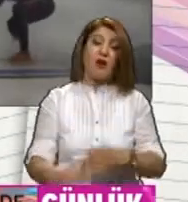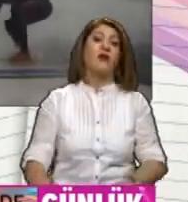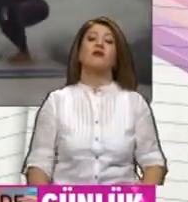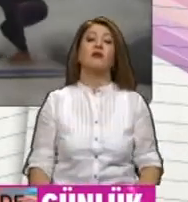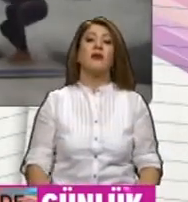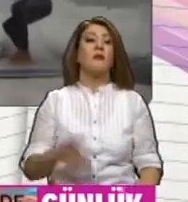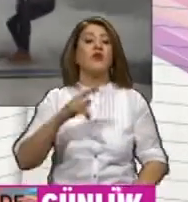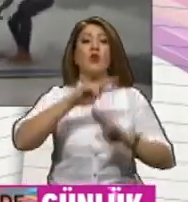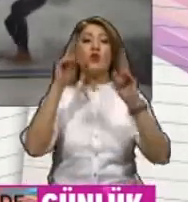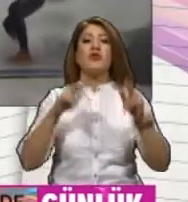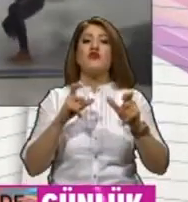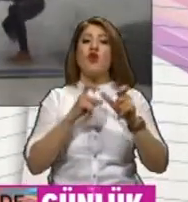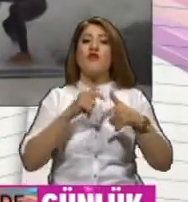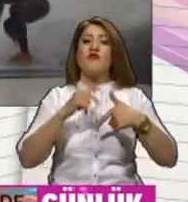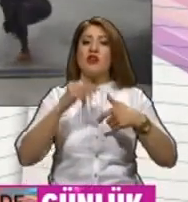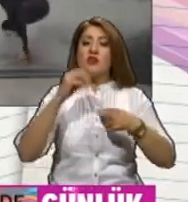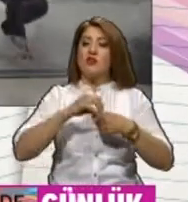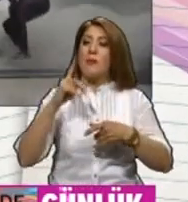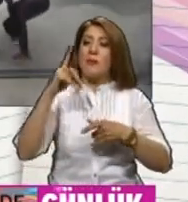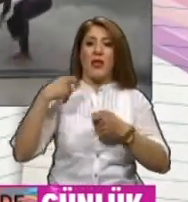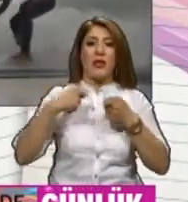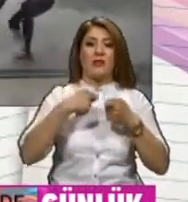eğitmen gönderdi bu proje kapsamında.